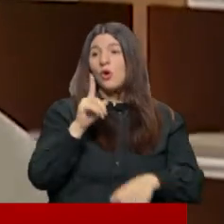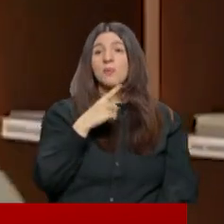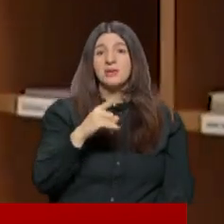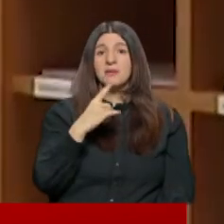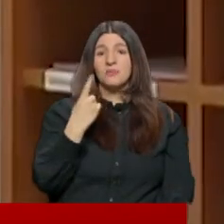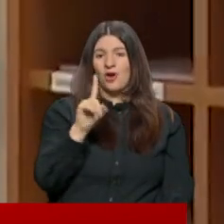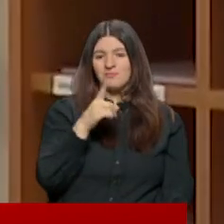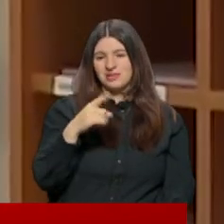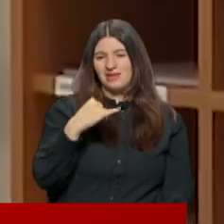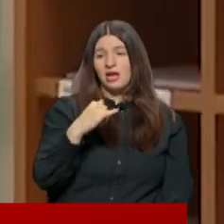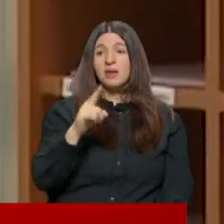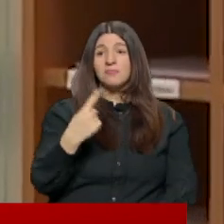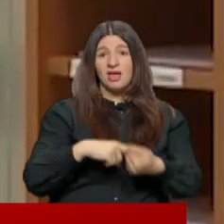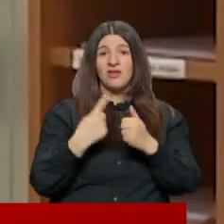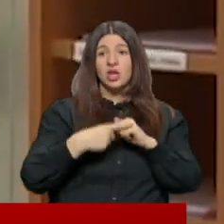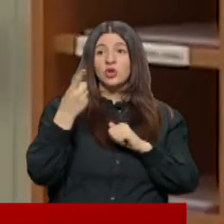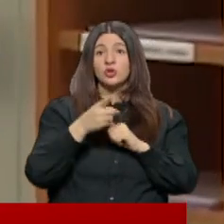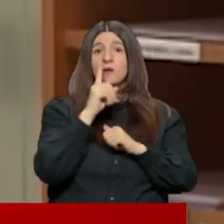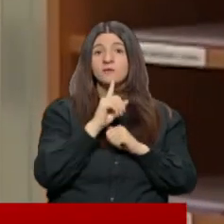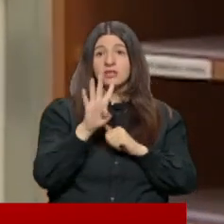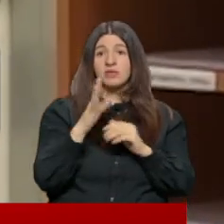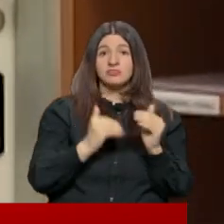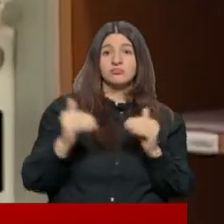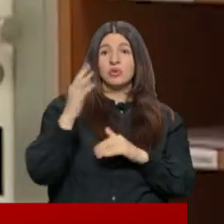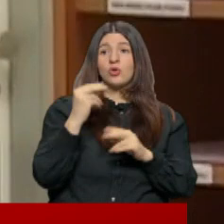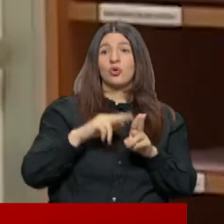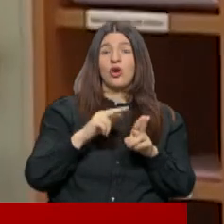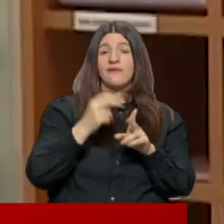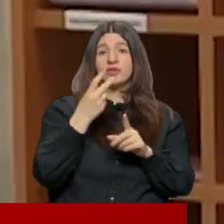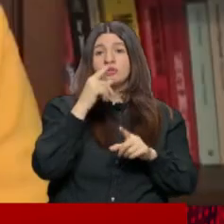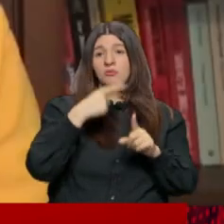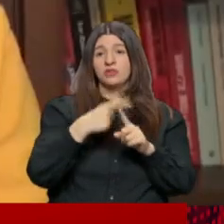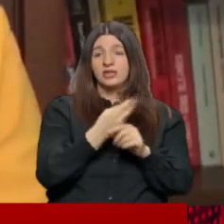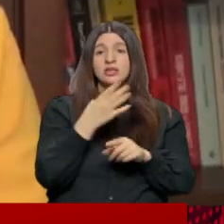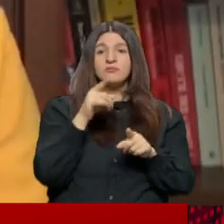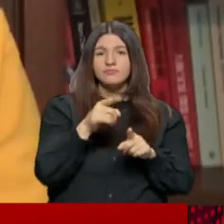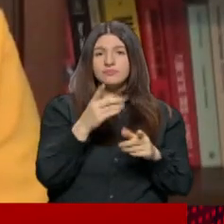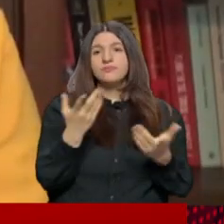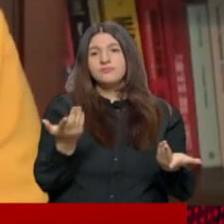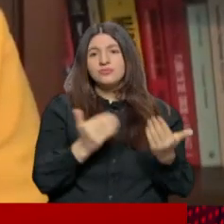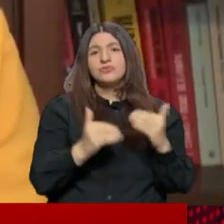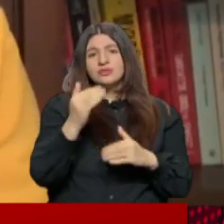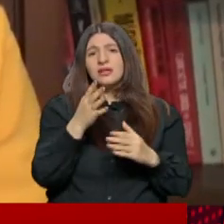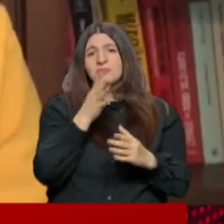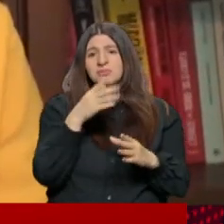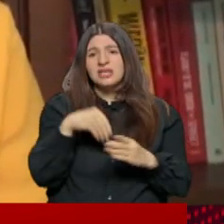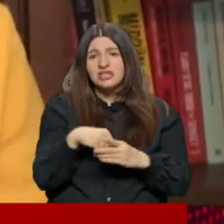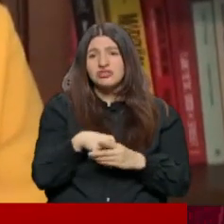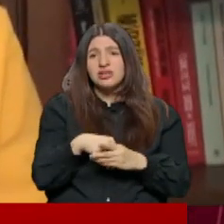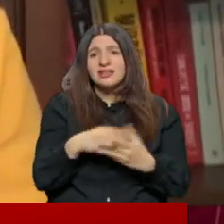11.000'e yakındı. Yani bir haftada %145 arttı koronavirüste vaka sayısı. Bunun artacağını bilmek